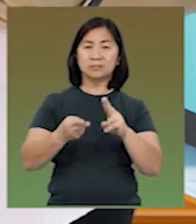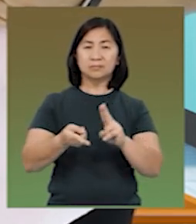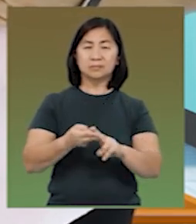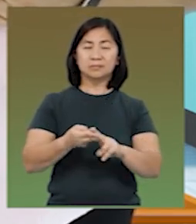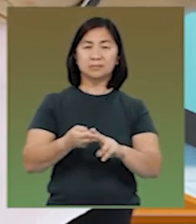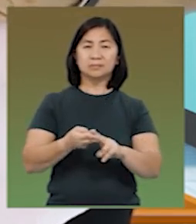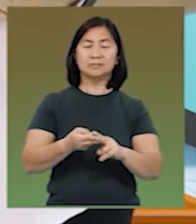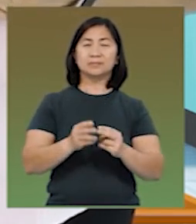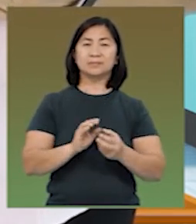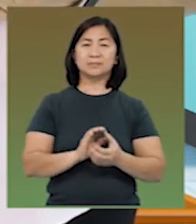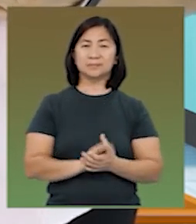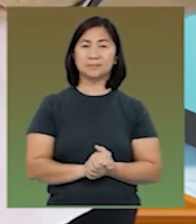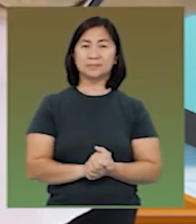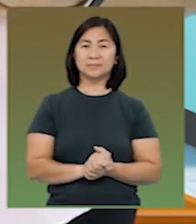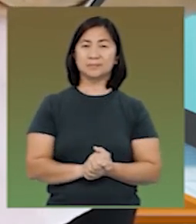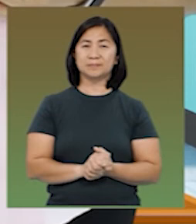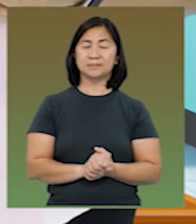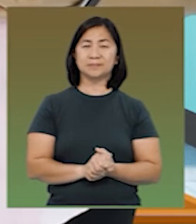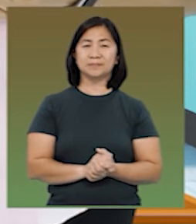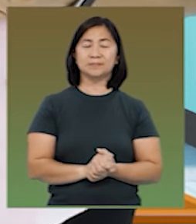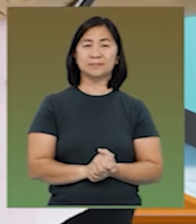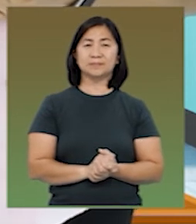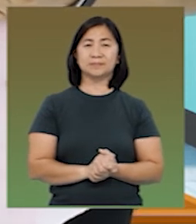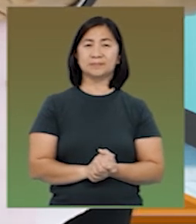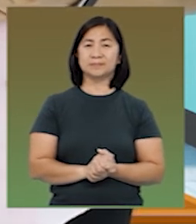mga numbers.